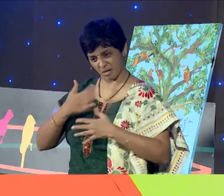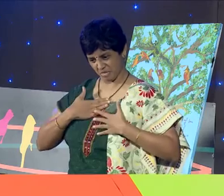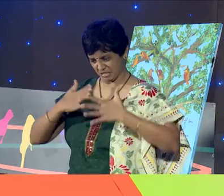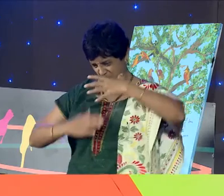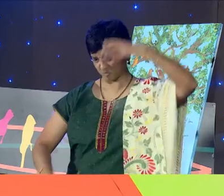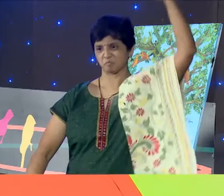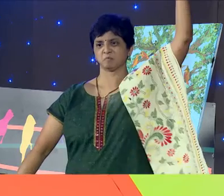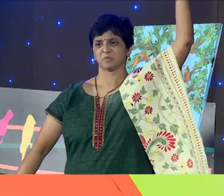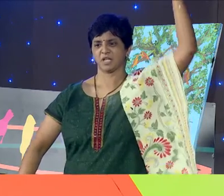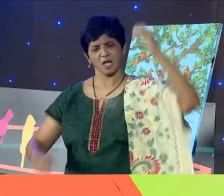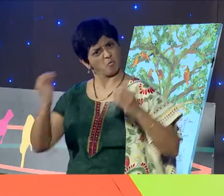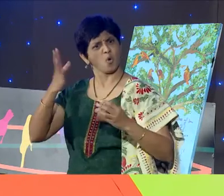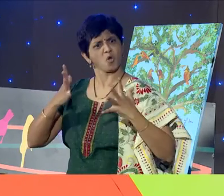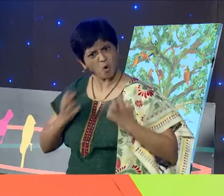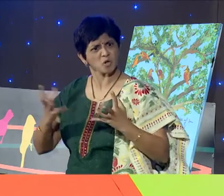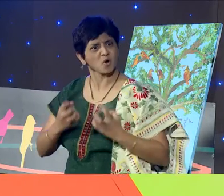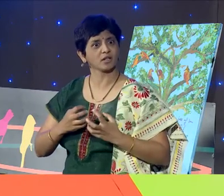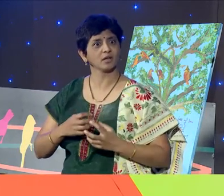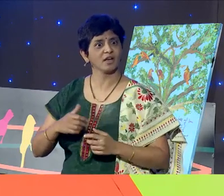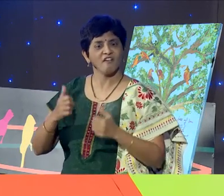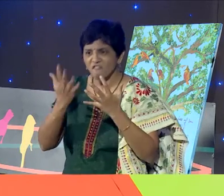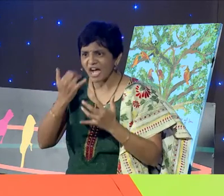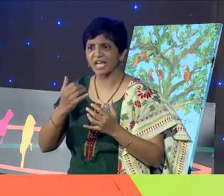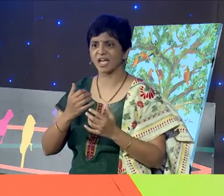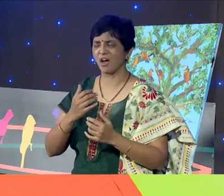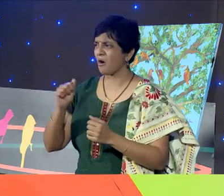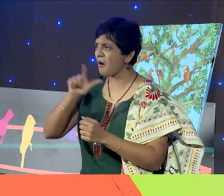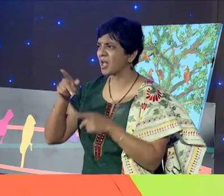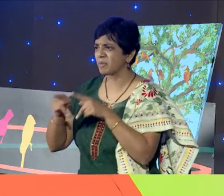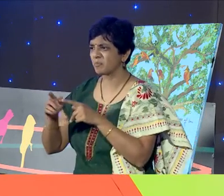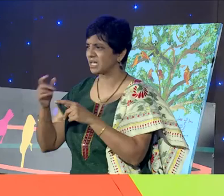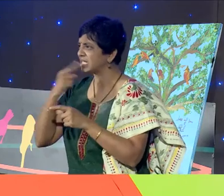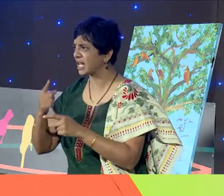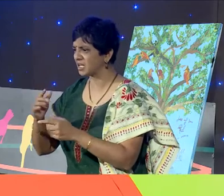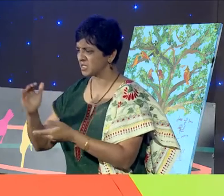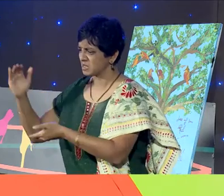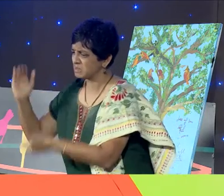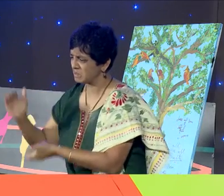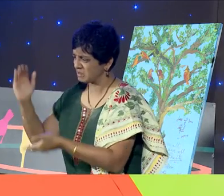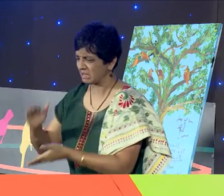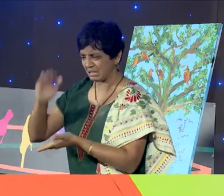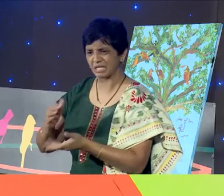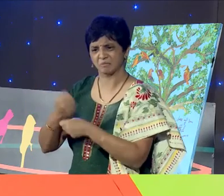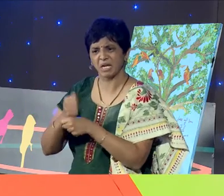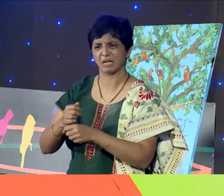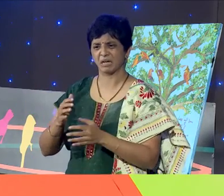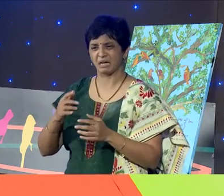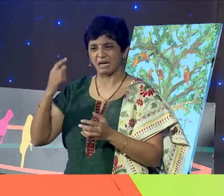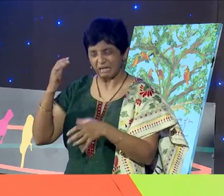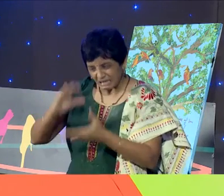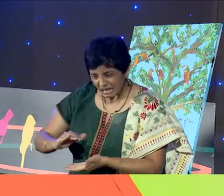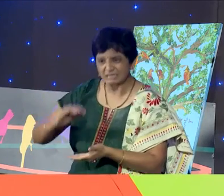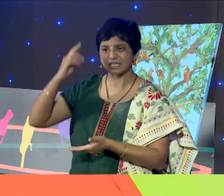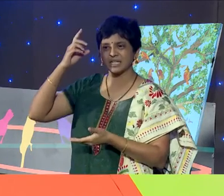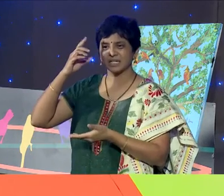आज 25 लोग मेरे साथ काम कर रहे हैं, मेरे परिवार का हिस्सा है, तो मैं 50 लोगों के लिए काम लेके आऊं। बस उस दिन हमने